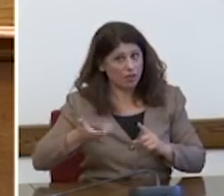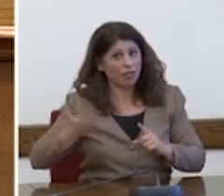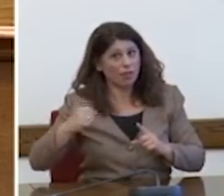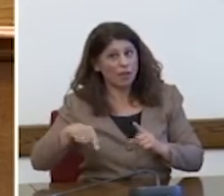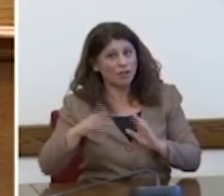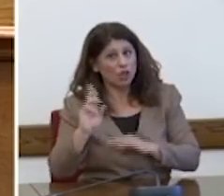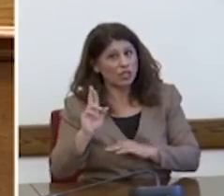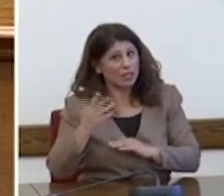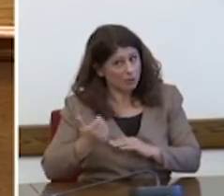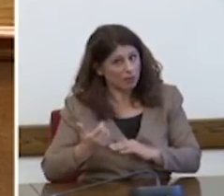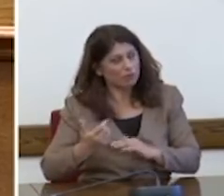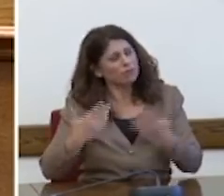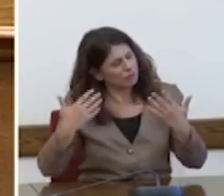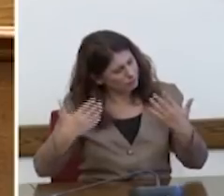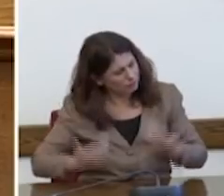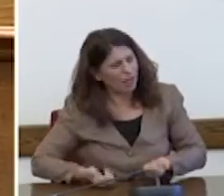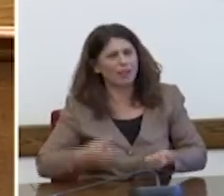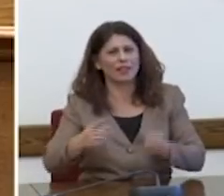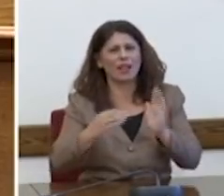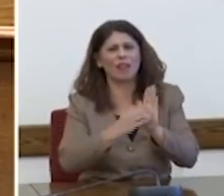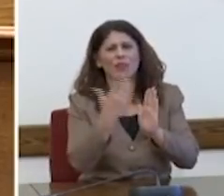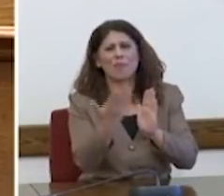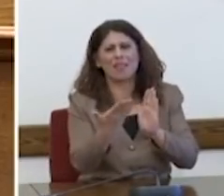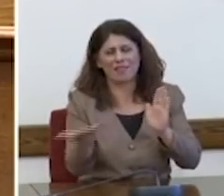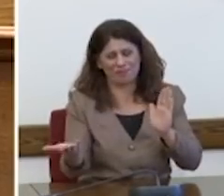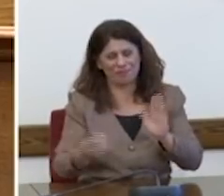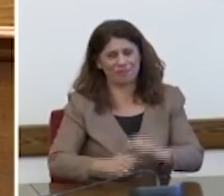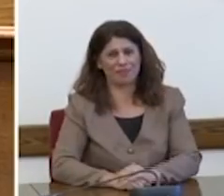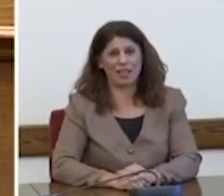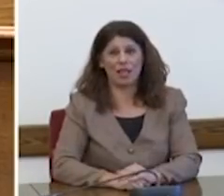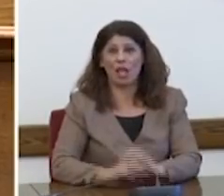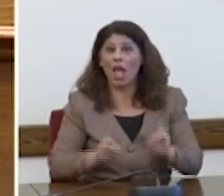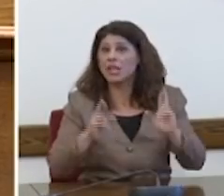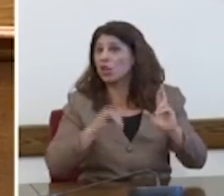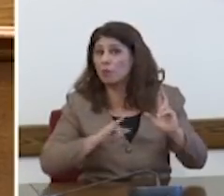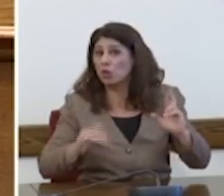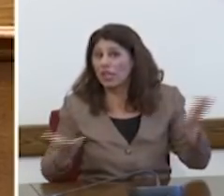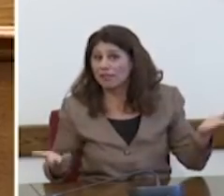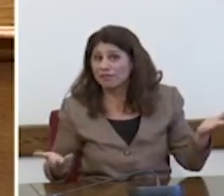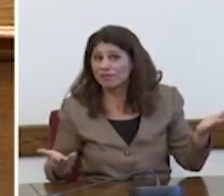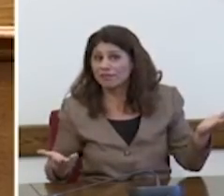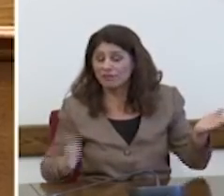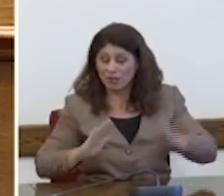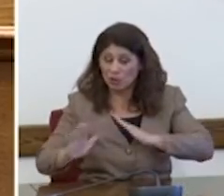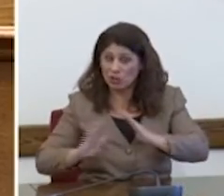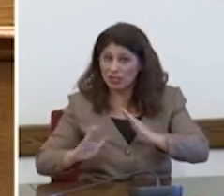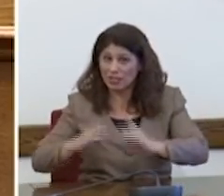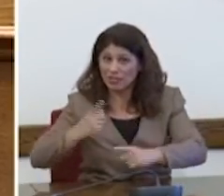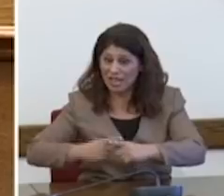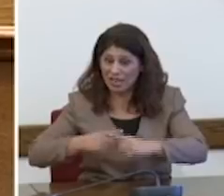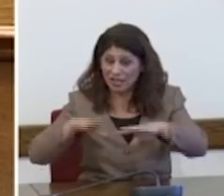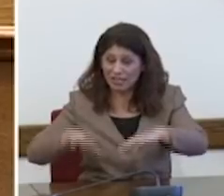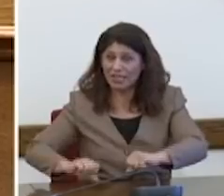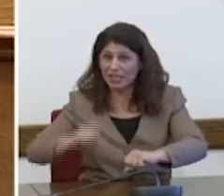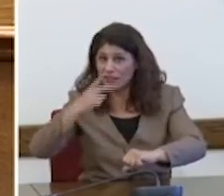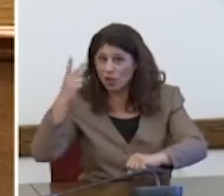ρήτρα? Φυσικά υπάρχει και είναι το άρθρο 5. Ενεργοποιήθηκε μήπως ποτέ για να προστατεύσει ελληνικά κυριαρχικά